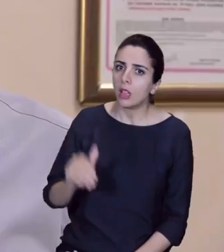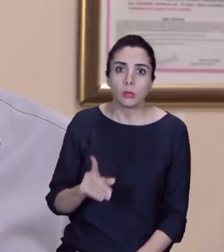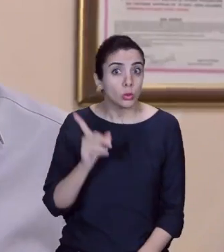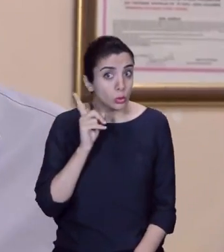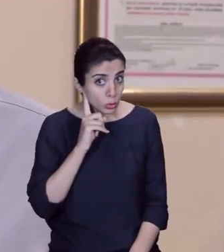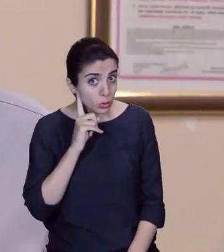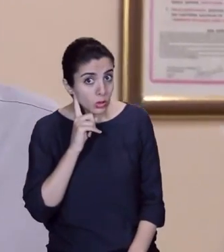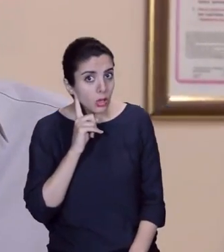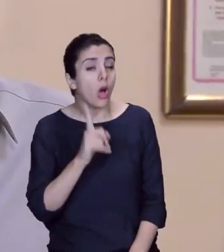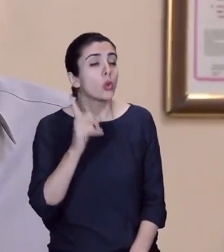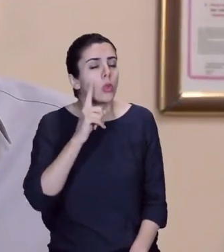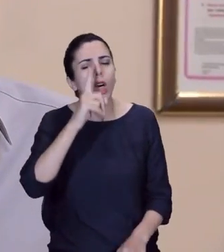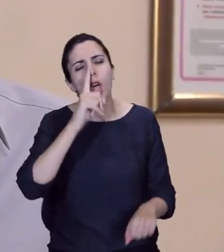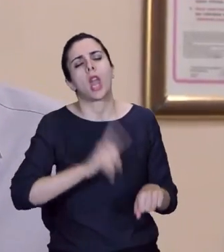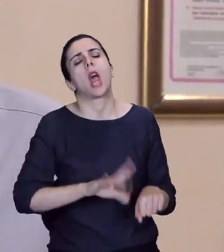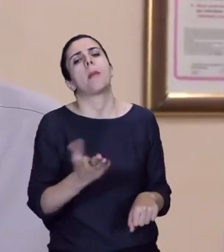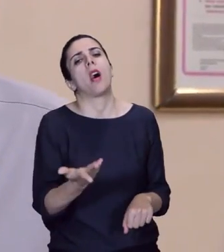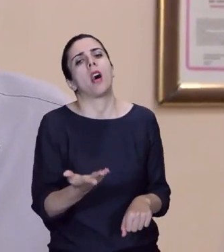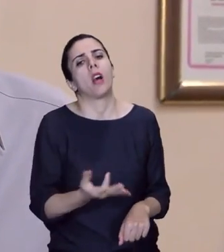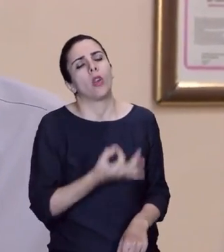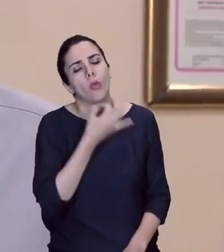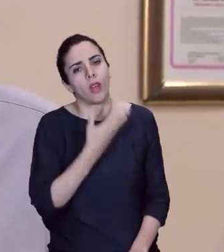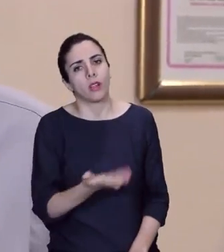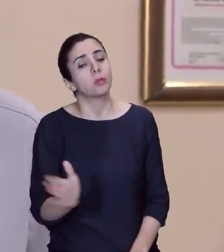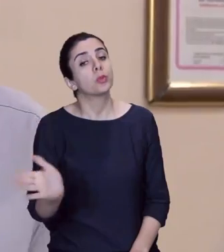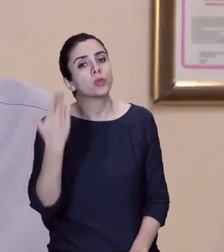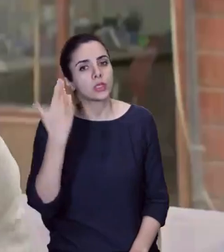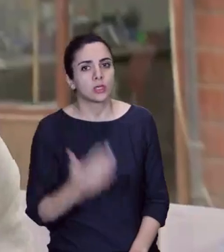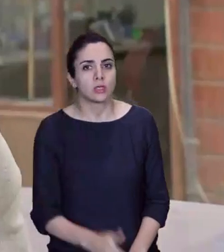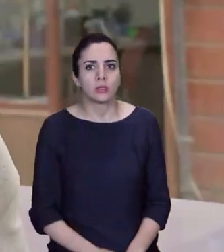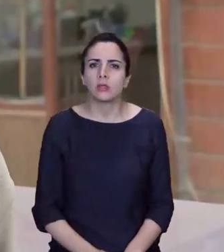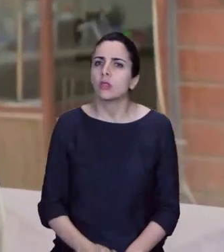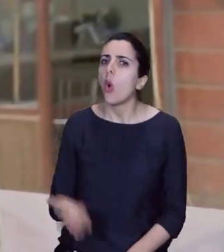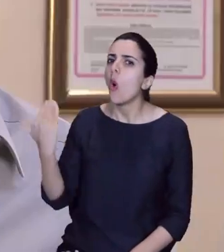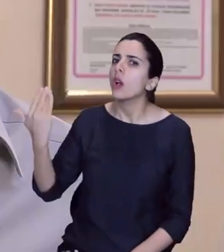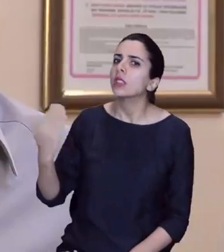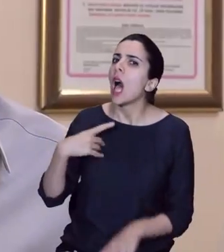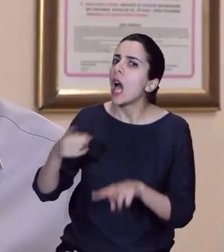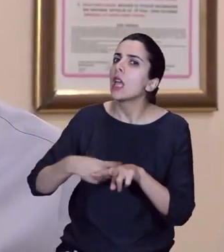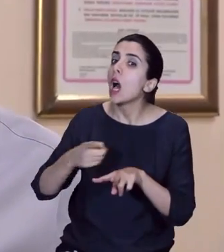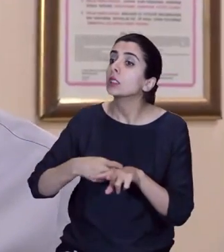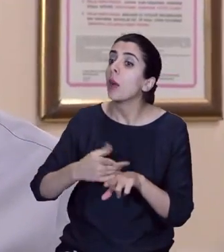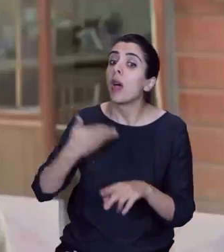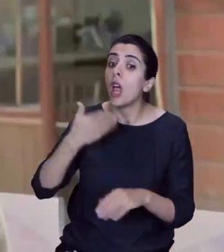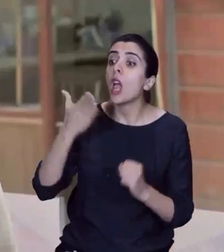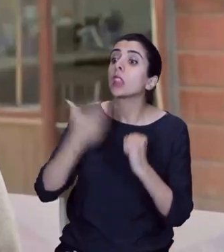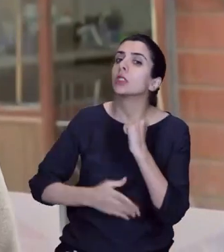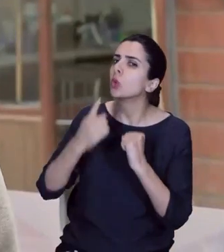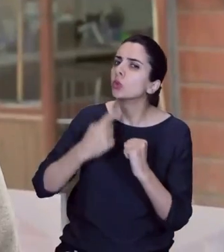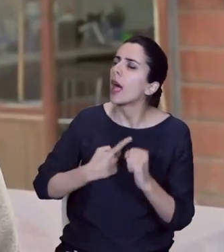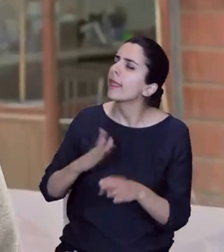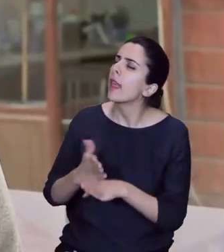Duydun mu? Her duyduğuna inanma demişler. Aman boş ver ya. Geçen gün niye bana Yasemin'in etrafında dolaşma dedi?